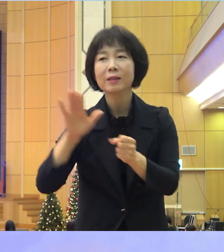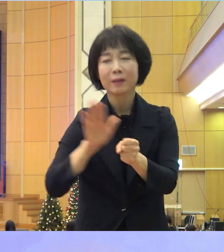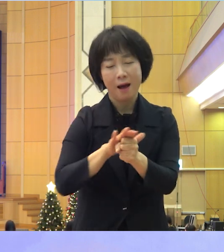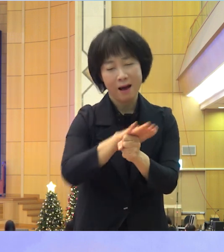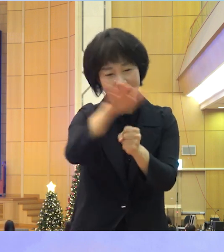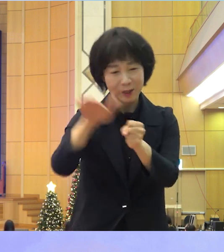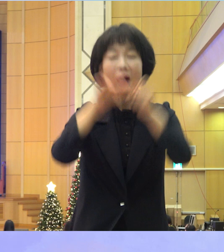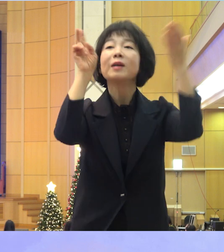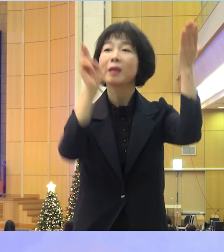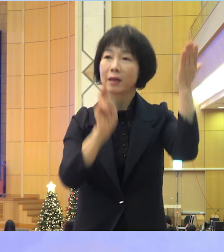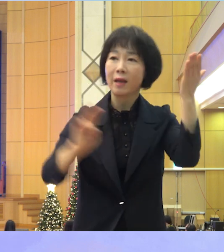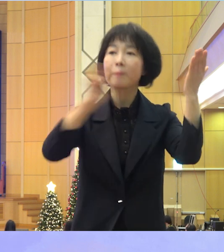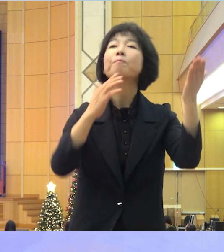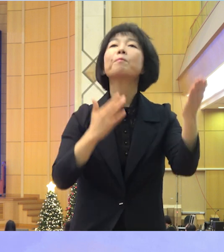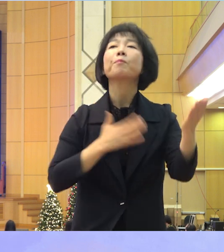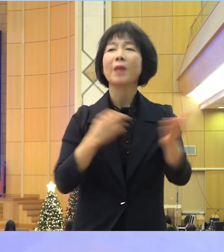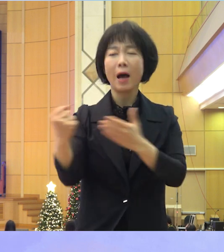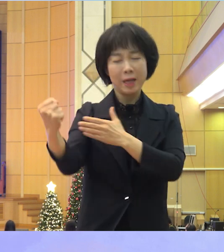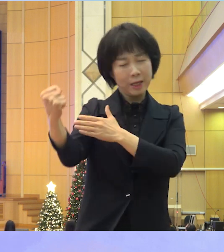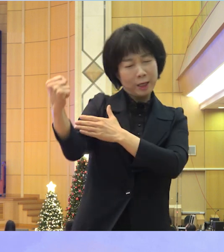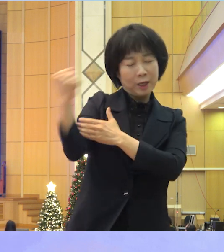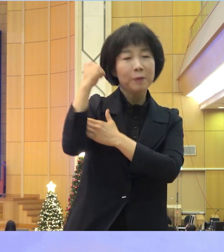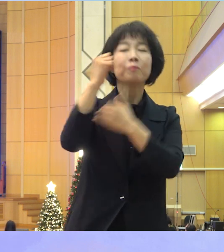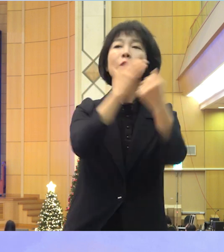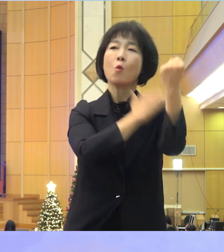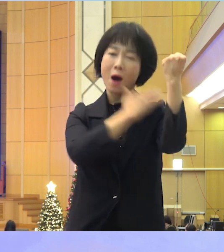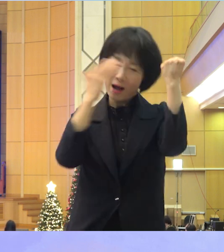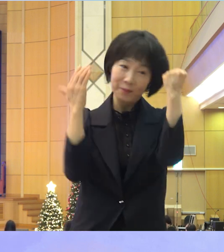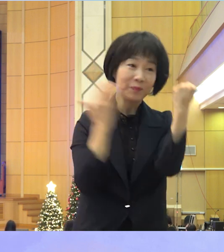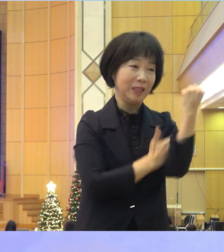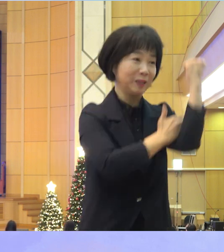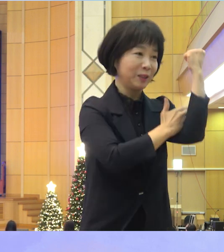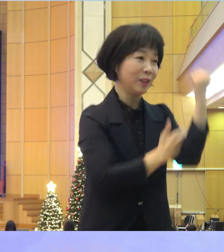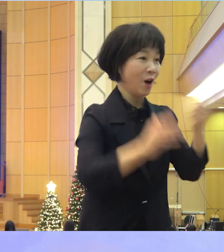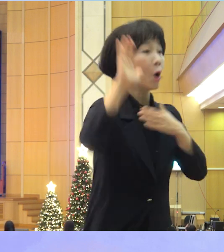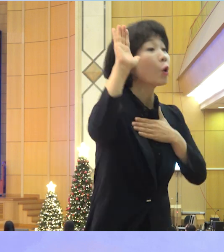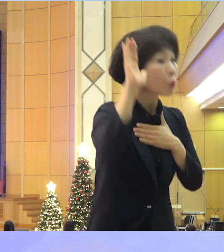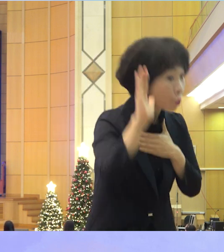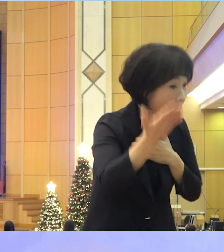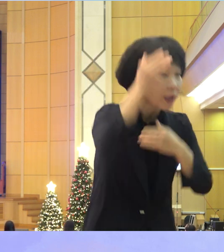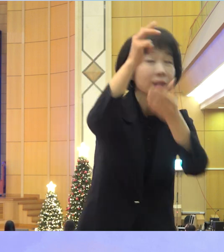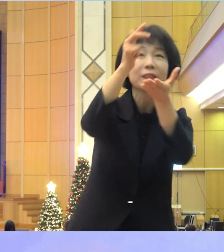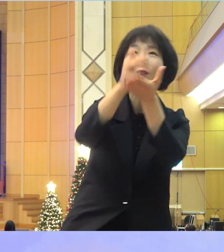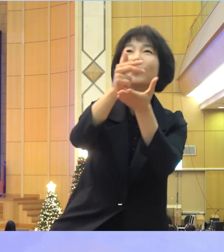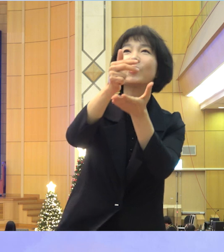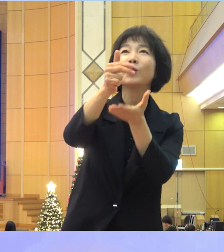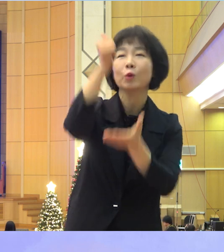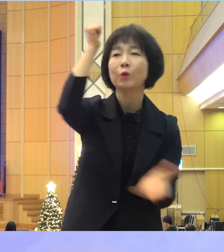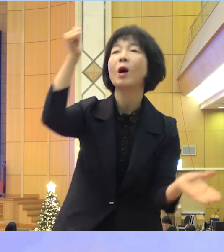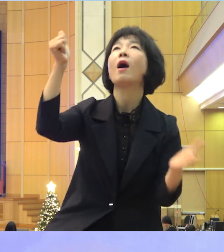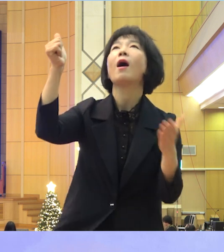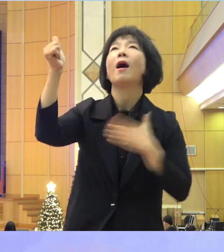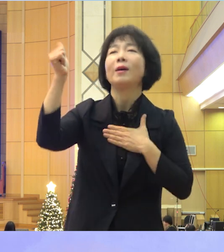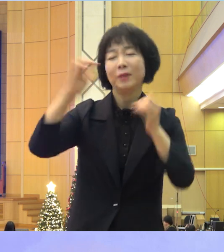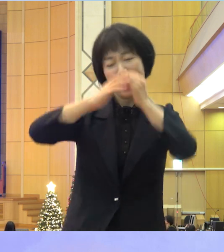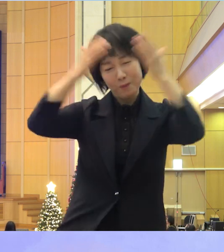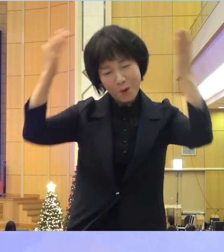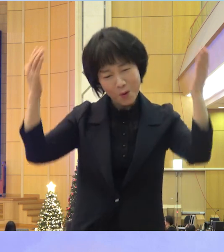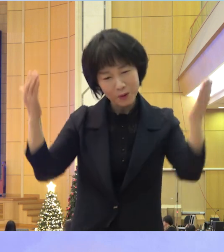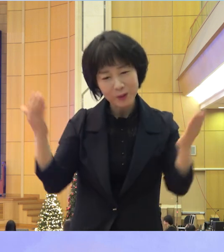주님의 크신 사랑 찬양해. 나의 힘과 능력이 되신